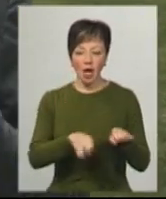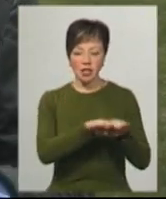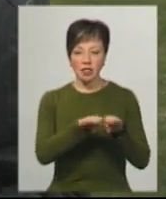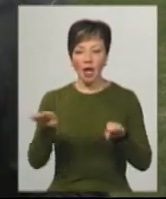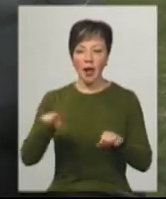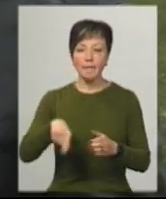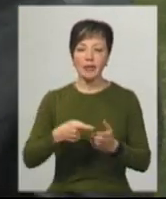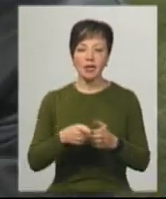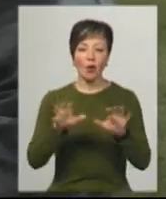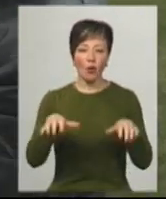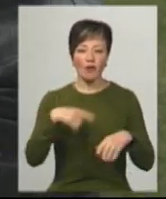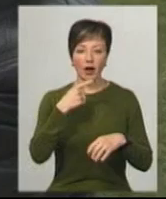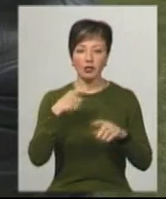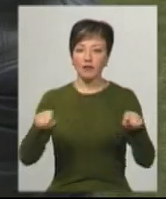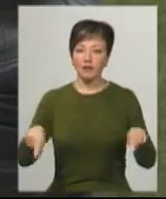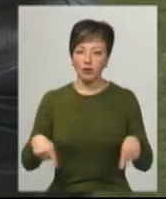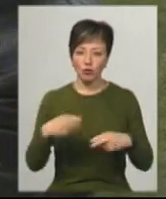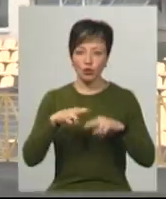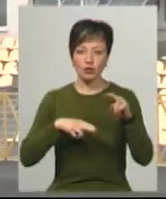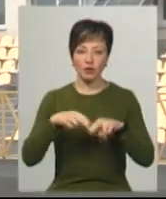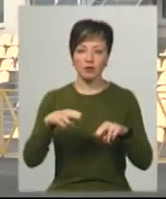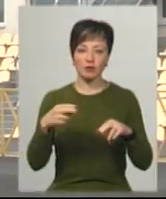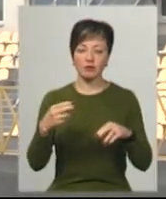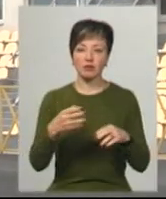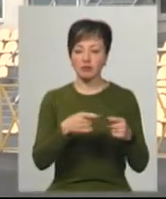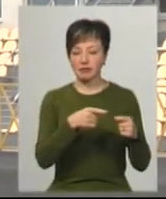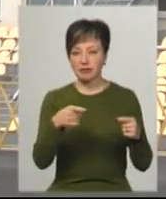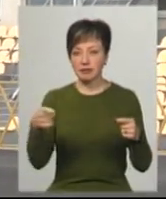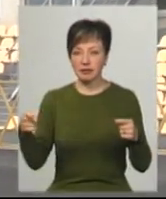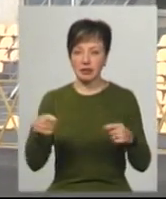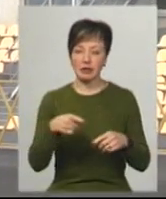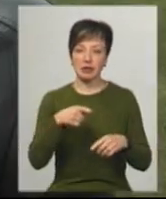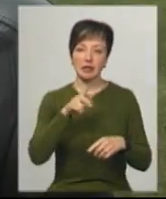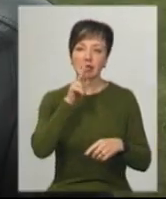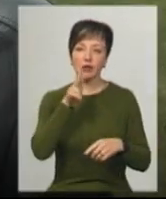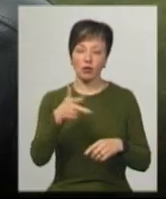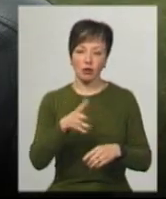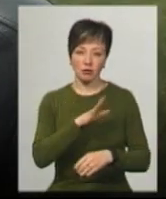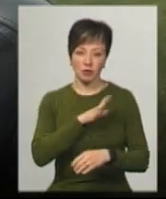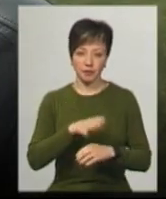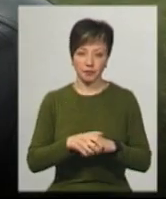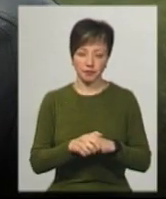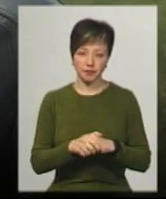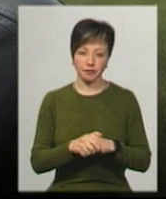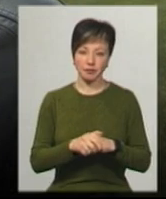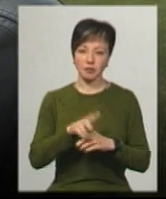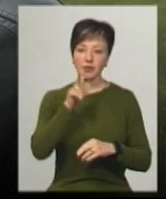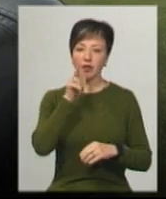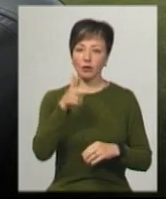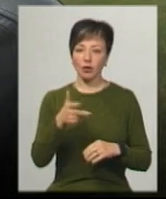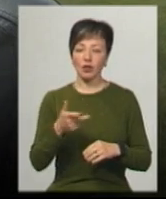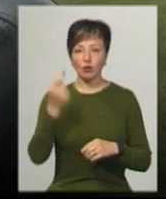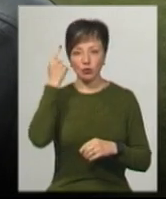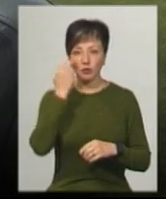Микола Мельничук каже, відбудова й оновлення застарілого об'єкту тривали понад 3 роки. 3 роки і там декілька місяців. Я думаю, що в